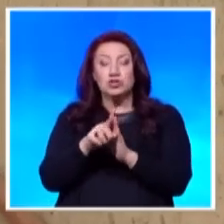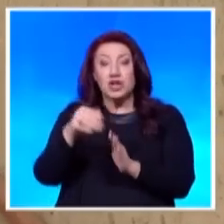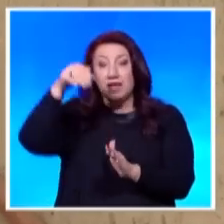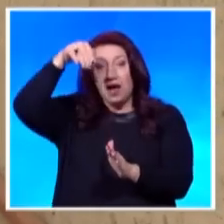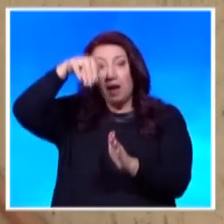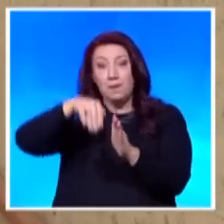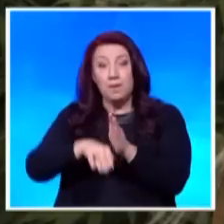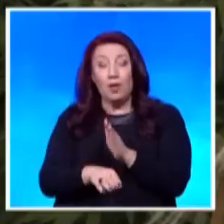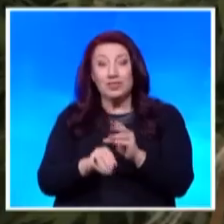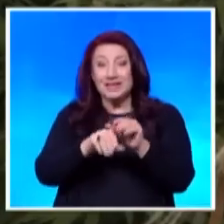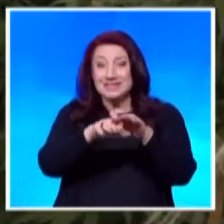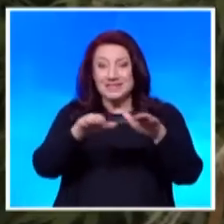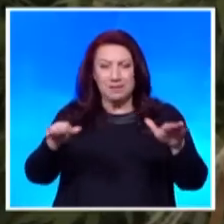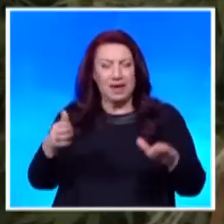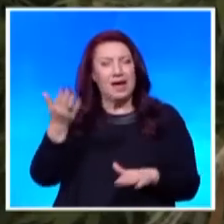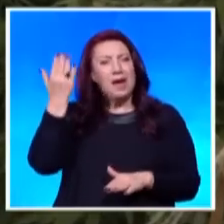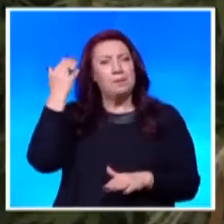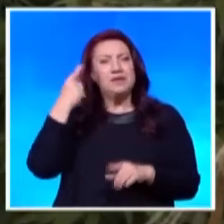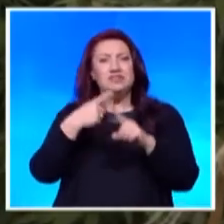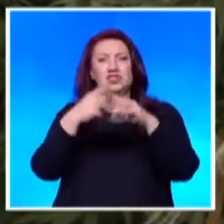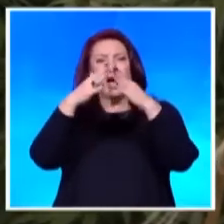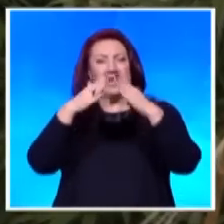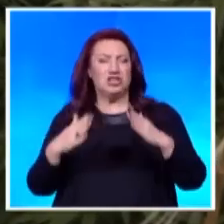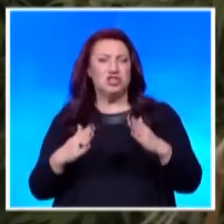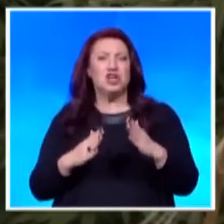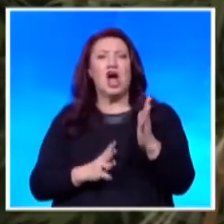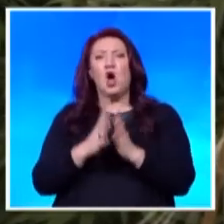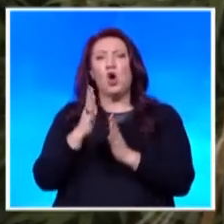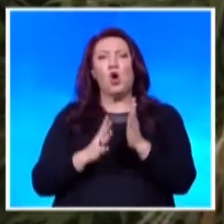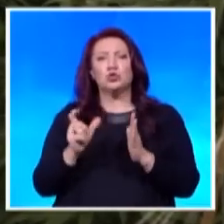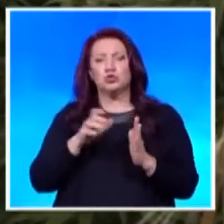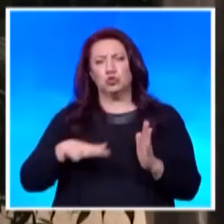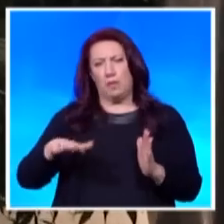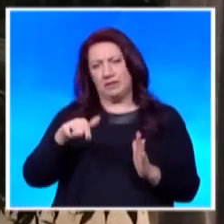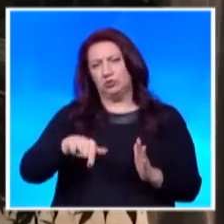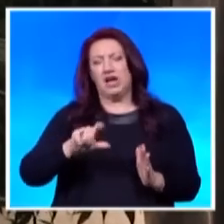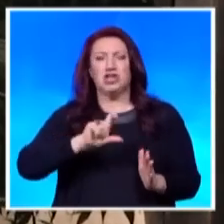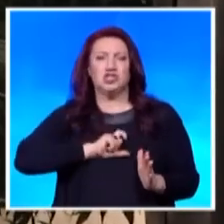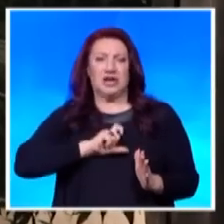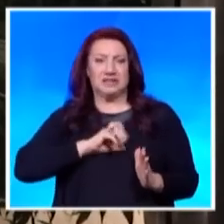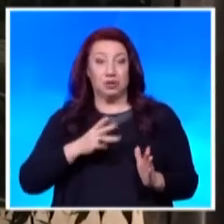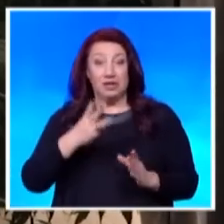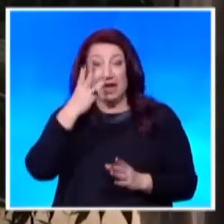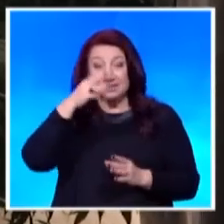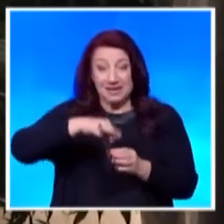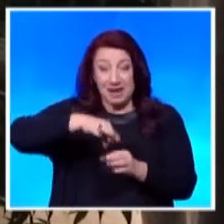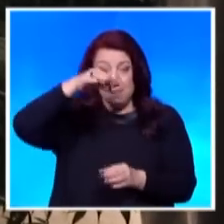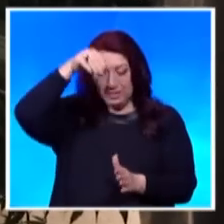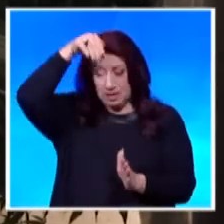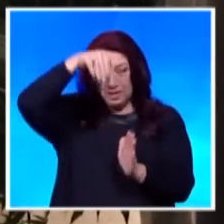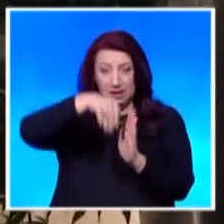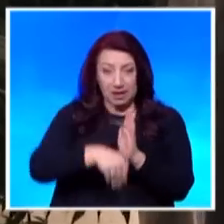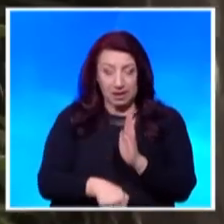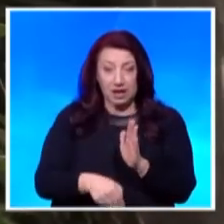и Баня в бивша хижа на Горското, която вече е частен имот. 3 метра под земята в помещение с площ